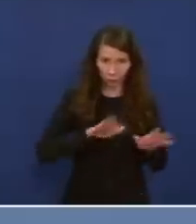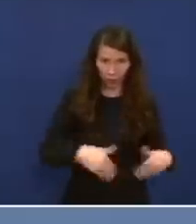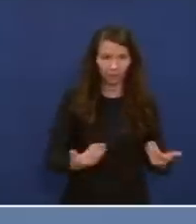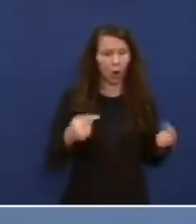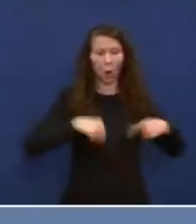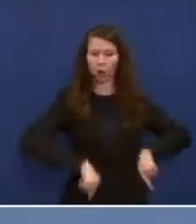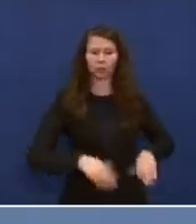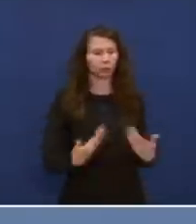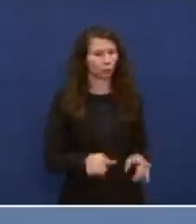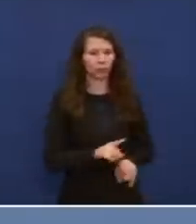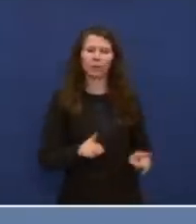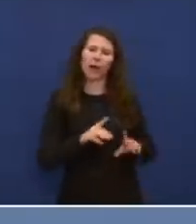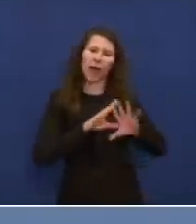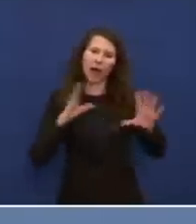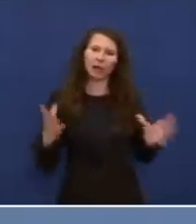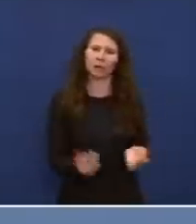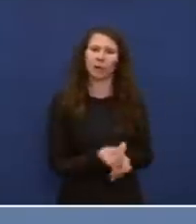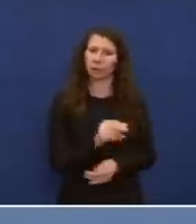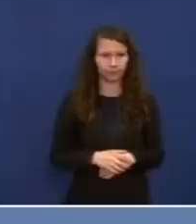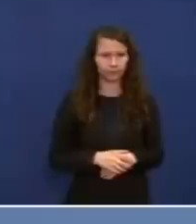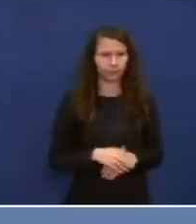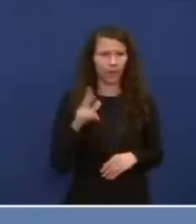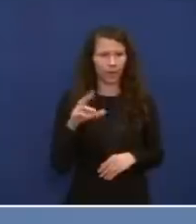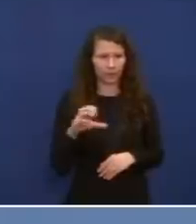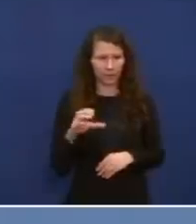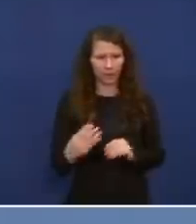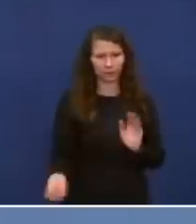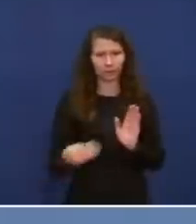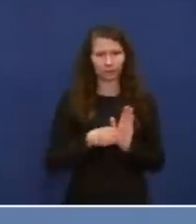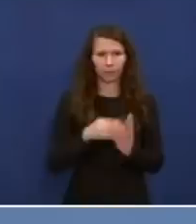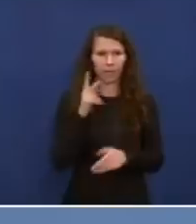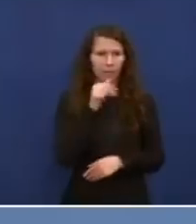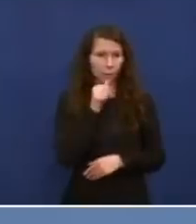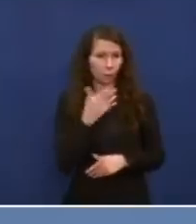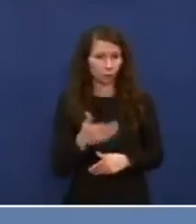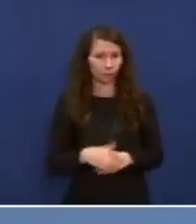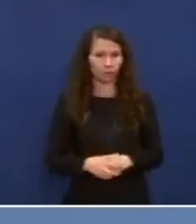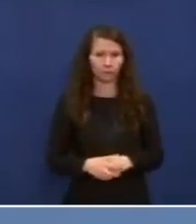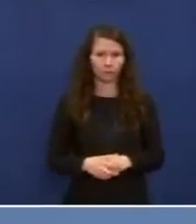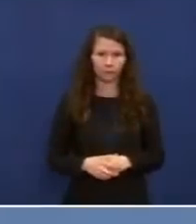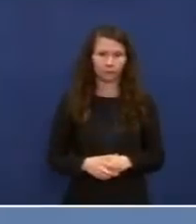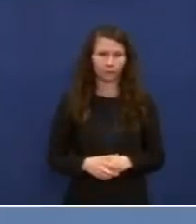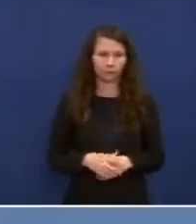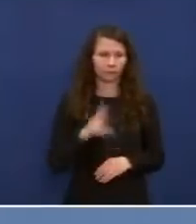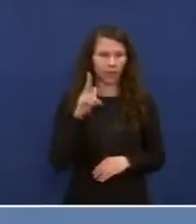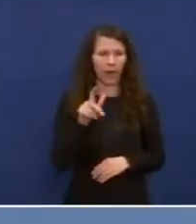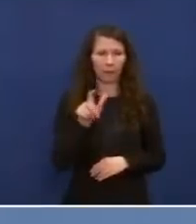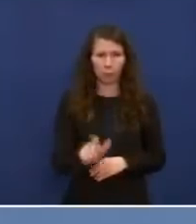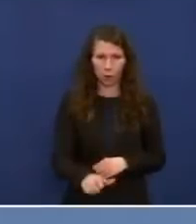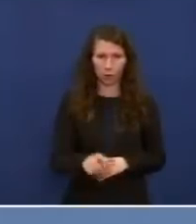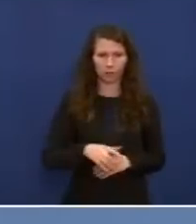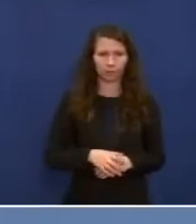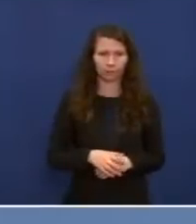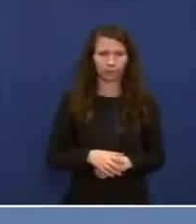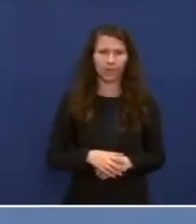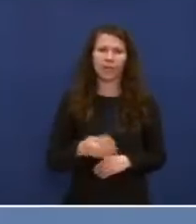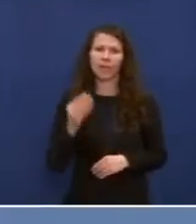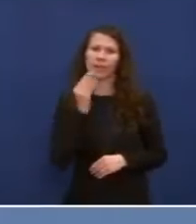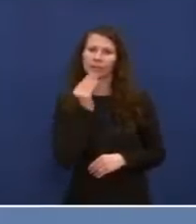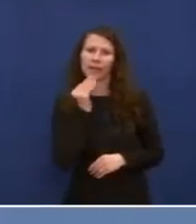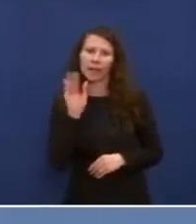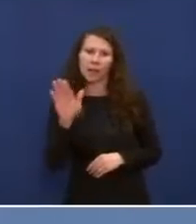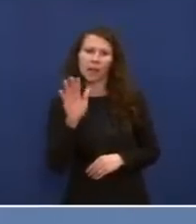Fall ist, generell. Herr Jung ist als nächstes dran. Herr Boger, dass die Reaktion der Israelis auf